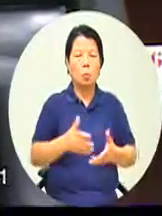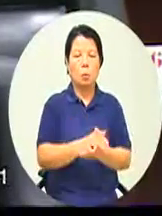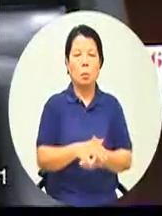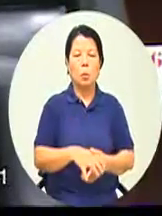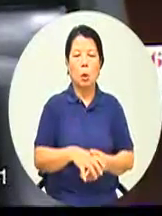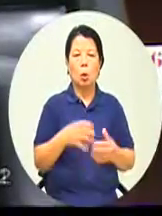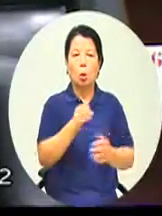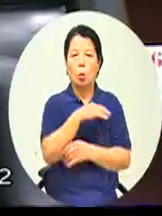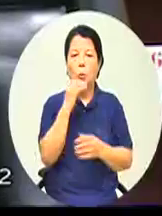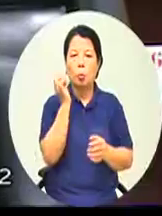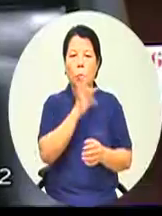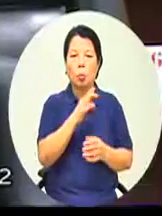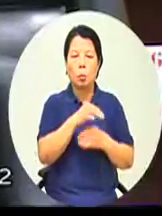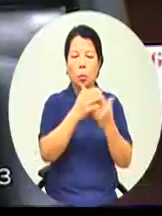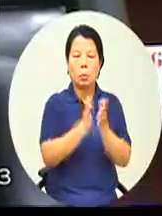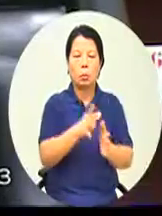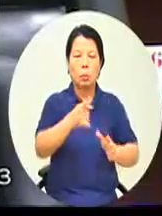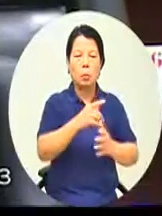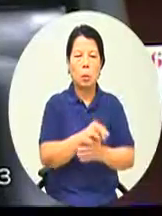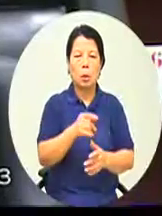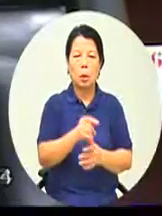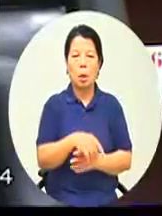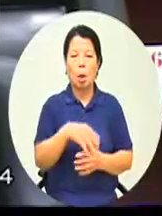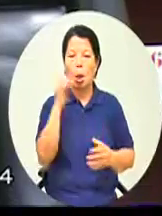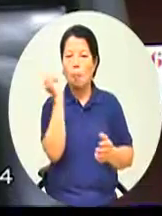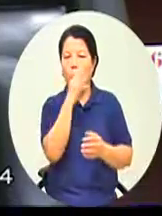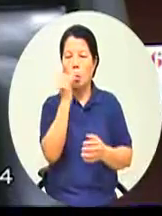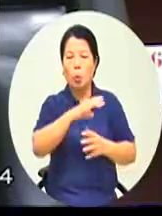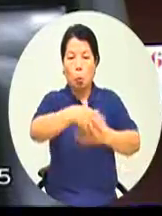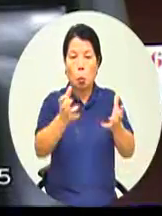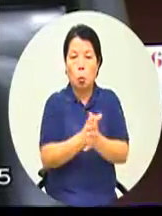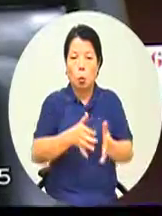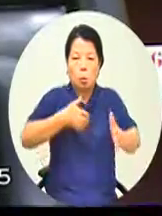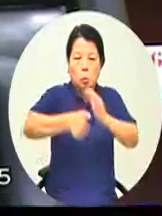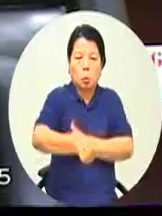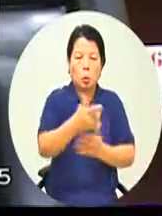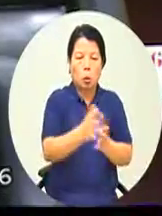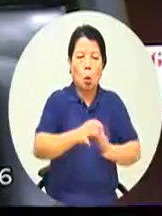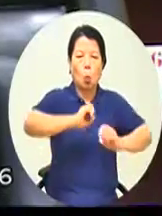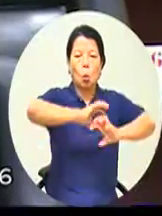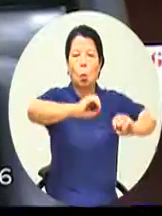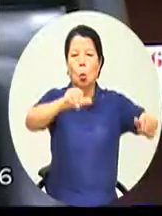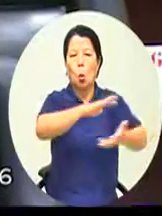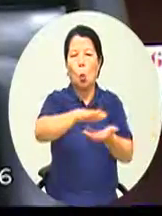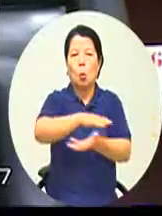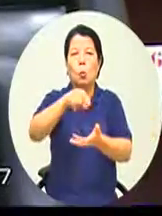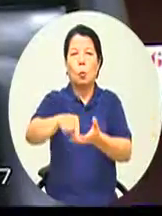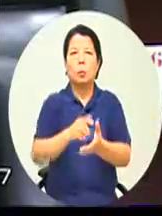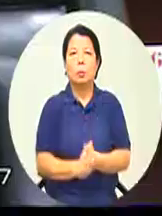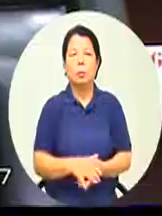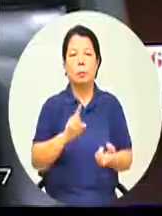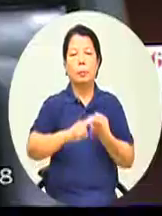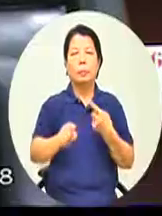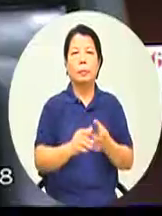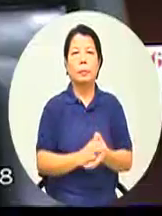特定的宗教或者是邪教的团体进入到校园里面来散播他们的宗教信仰。那散